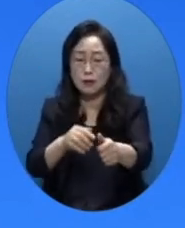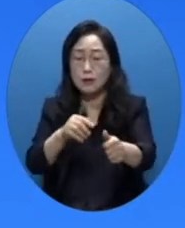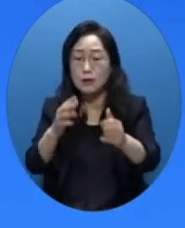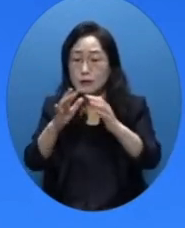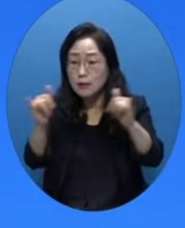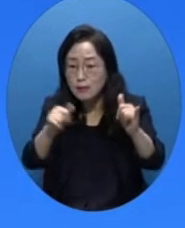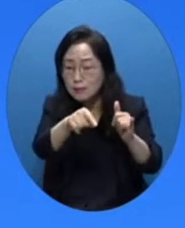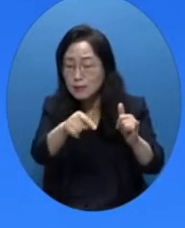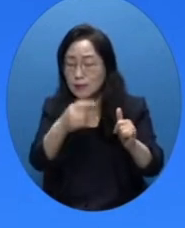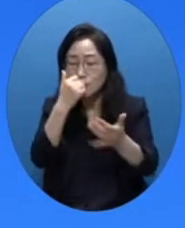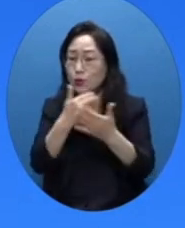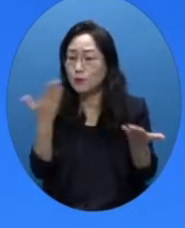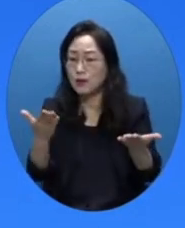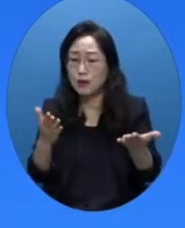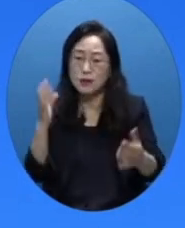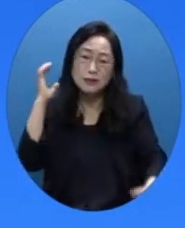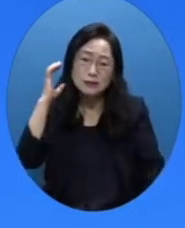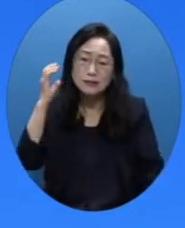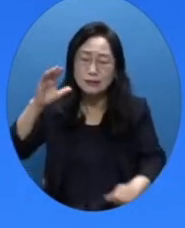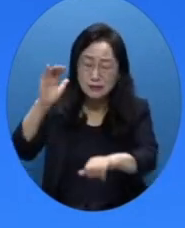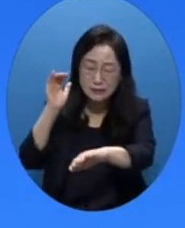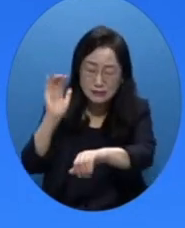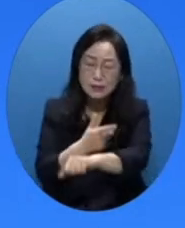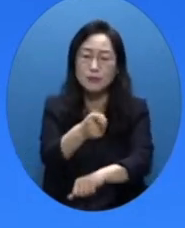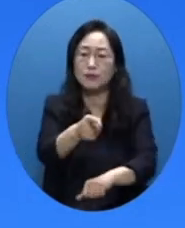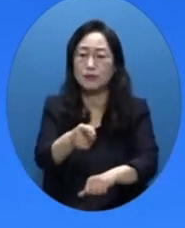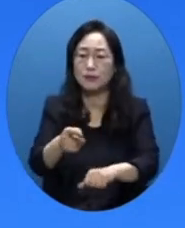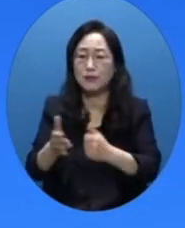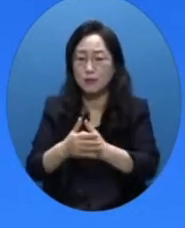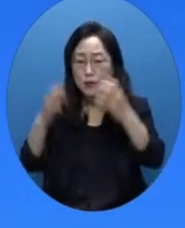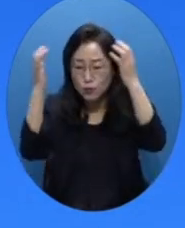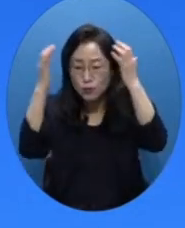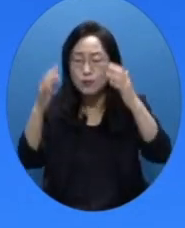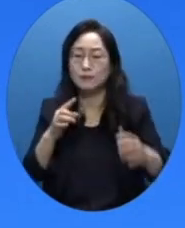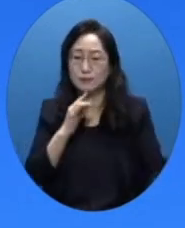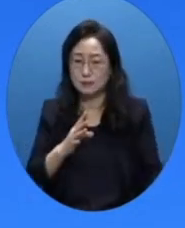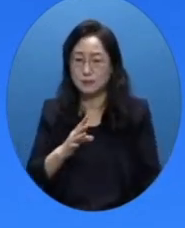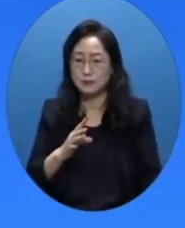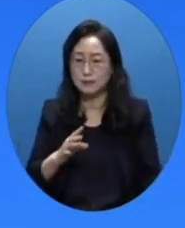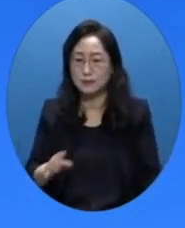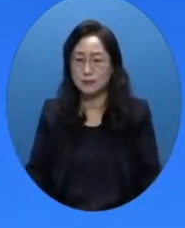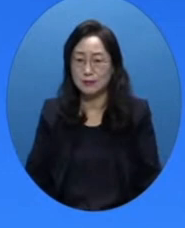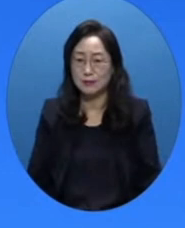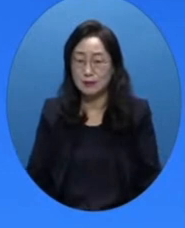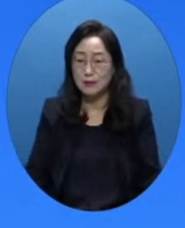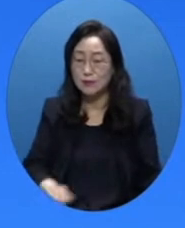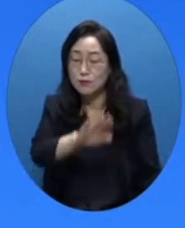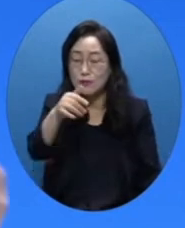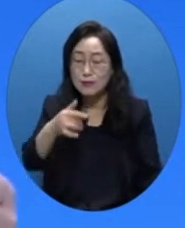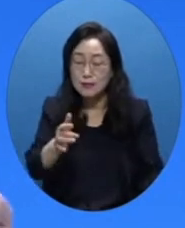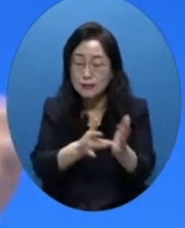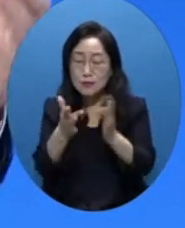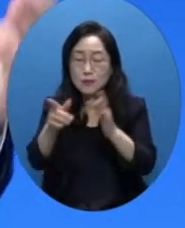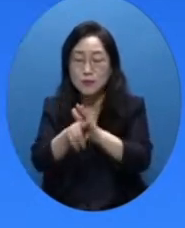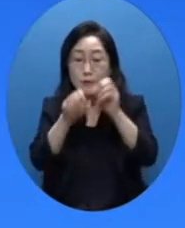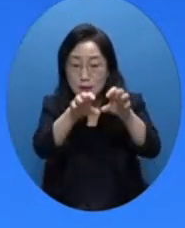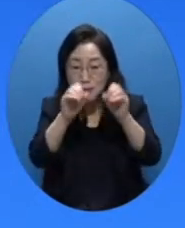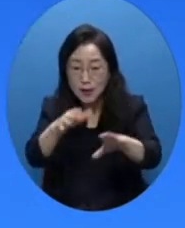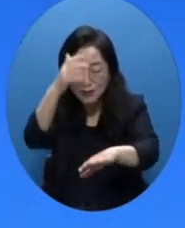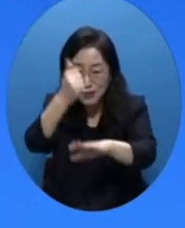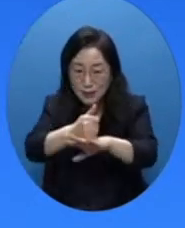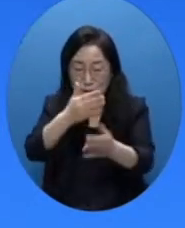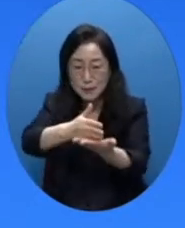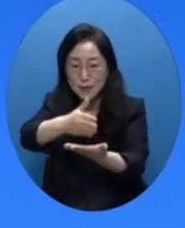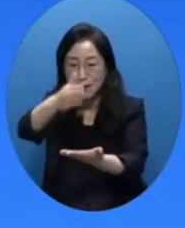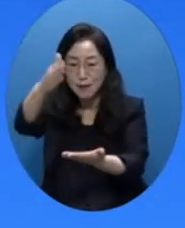있습니까? 지도자를 잘못 만나서 공산 독재에 빠져서 고통당하고 있는 것뿐이지 복음이 들어가서 저들을 해마시키면 놀란 하나님의 은혜와